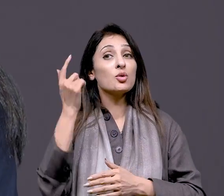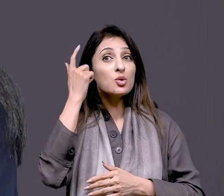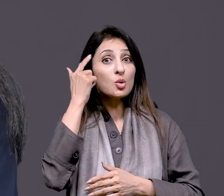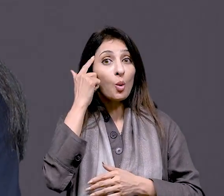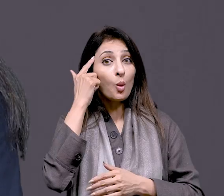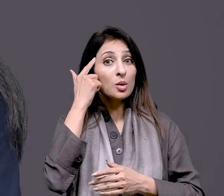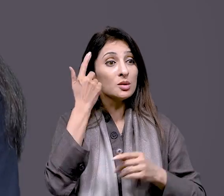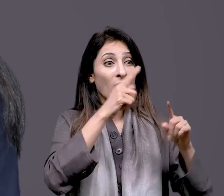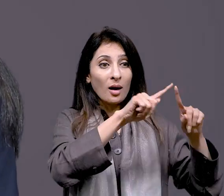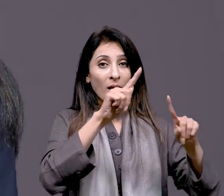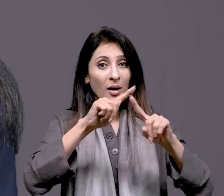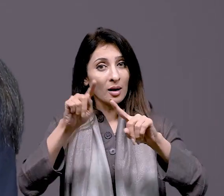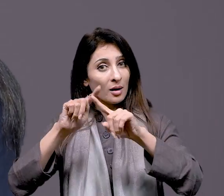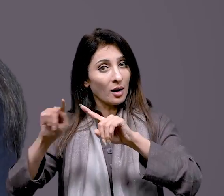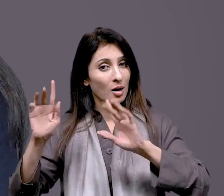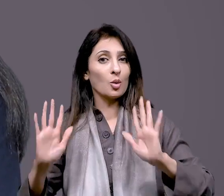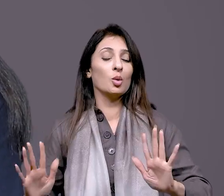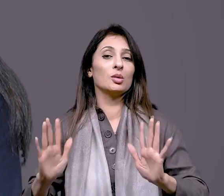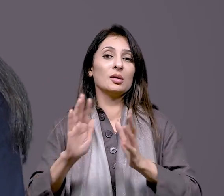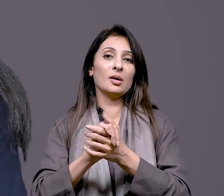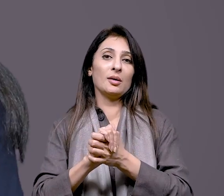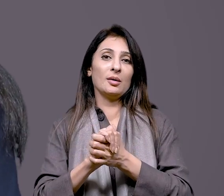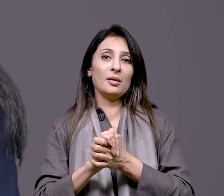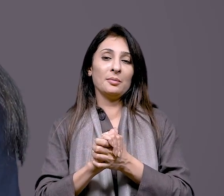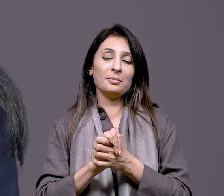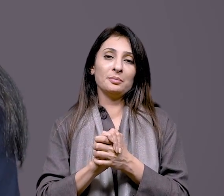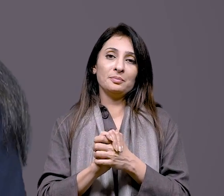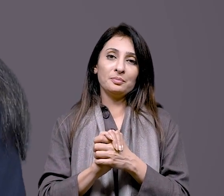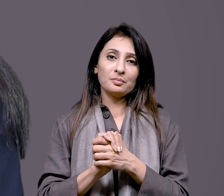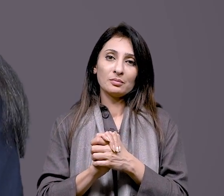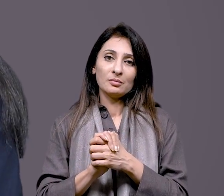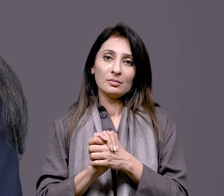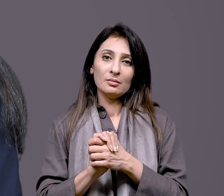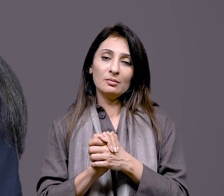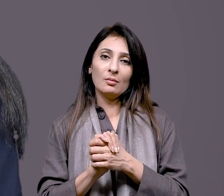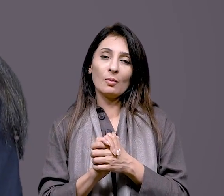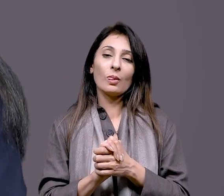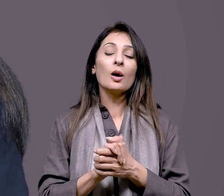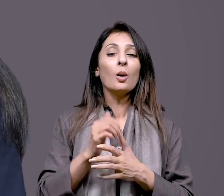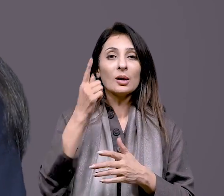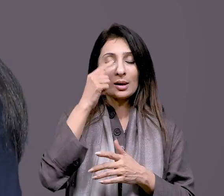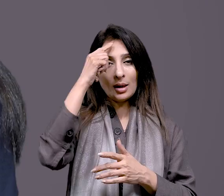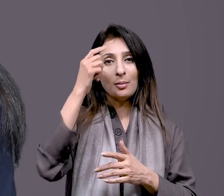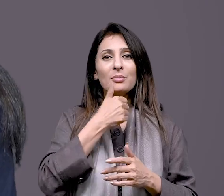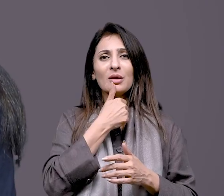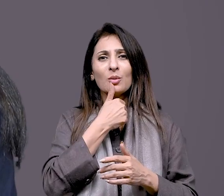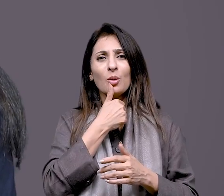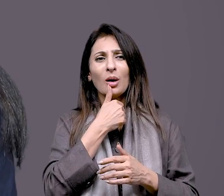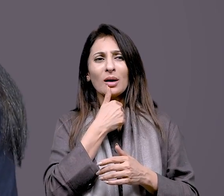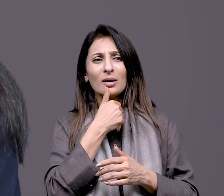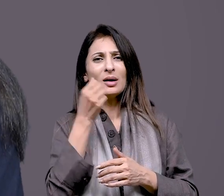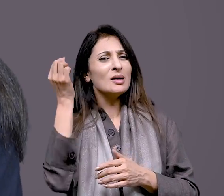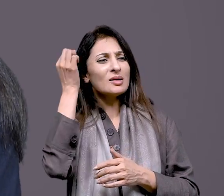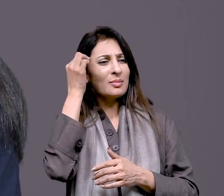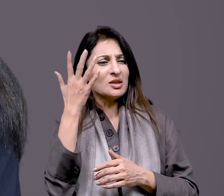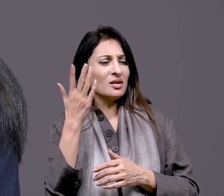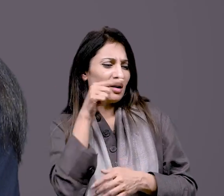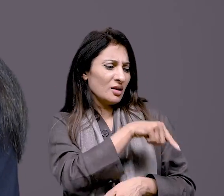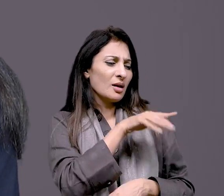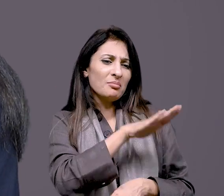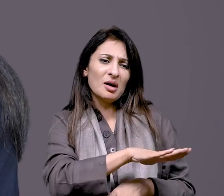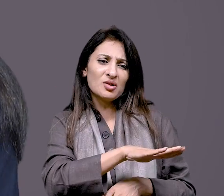way. But इसी तरह फिर generational एक चीज़ चलती जाती है, and if no one really realizes that every